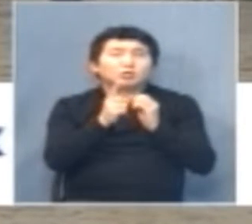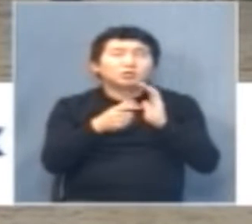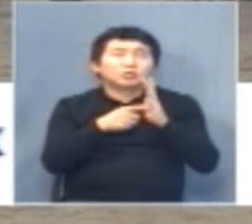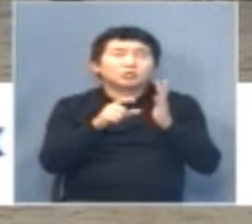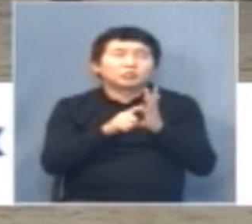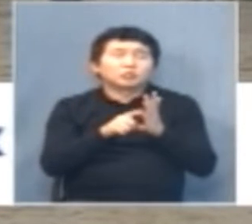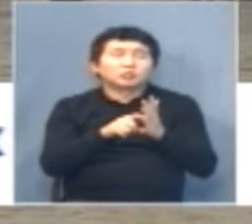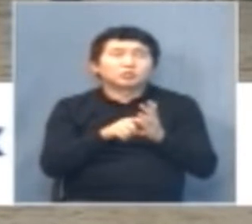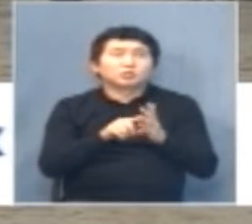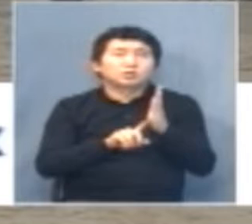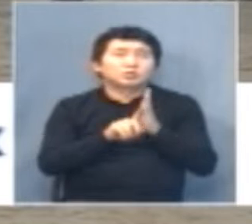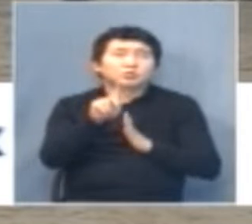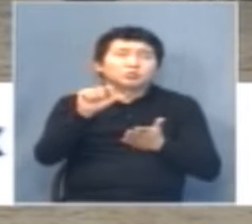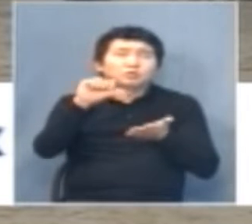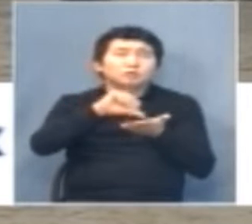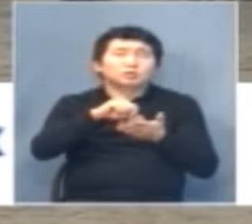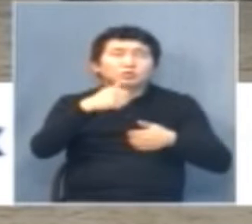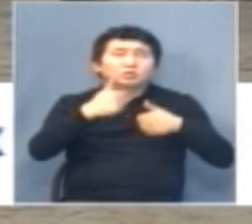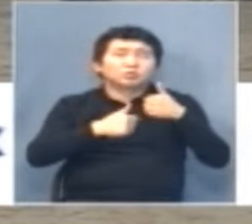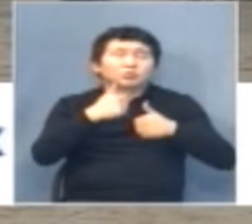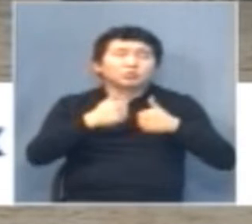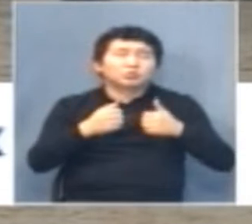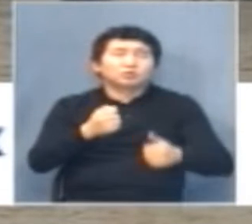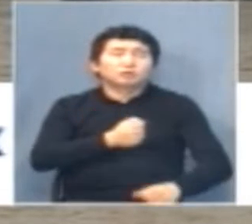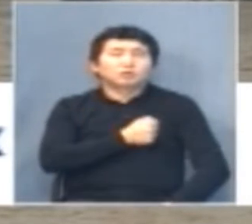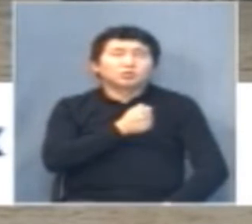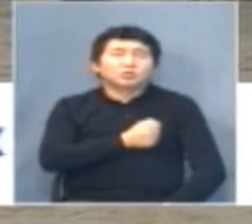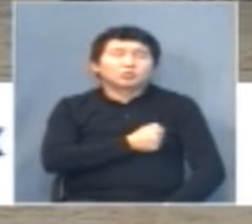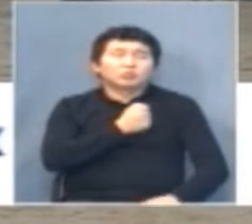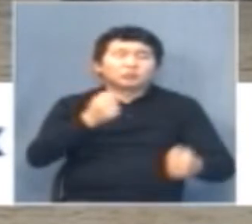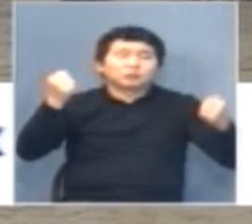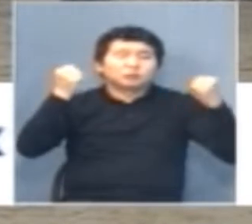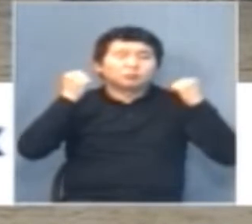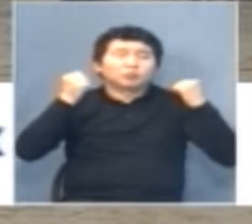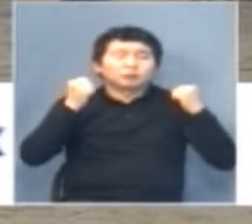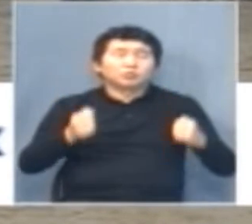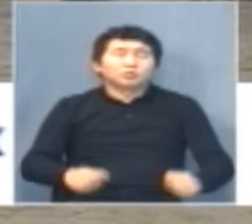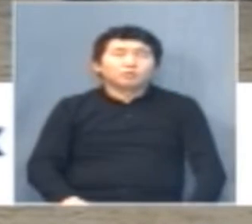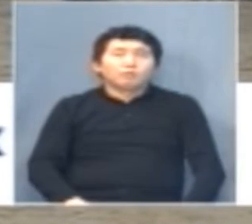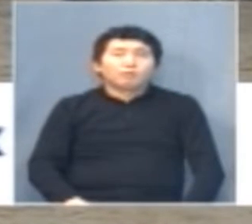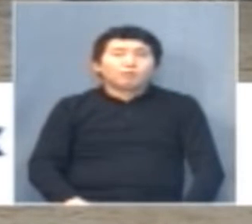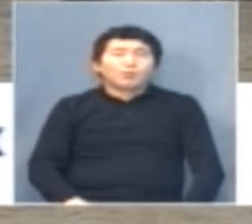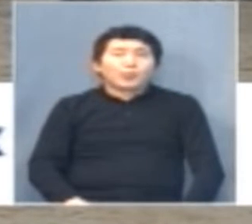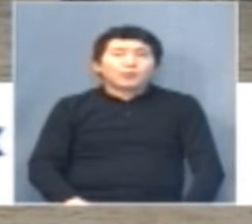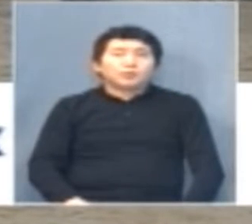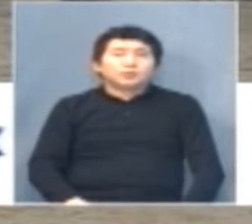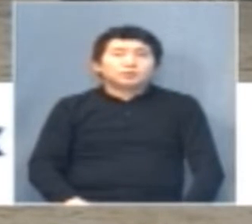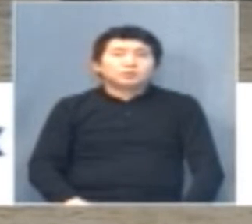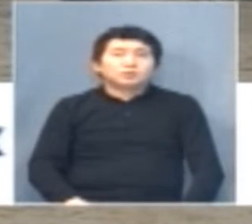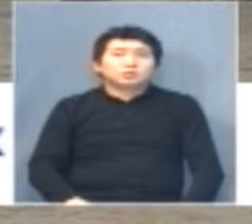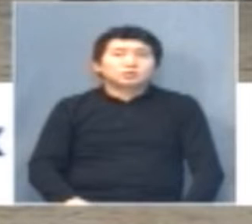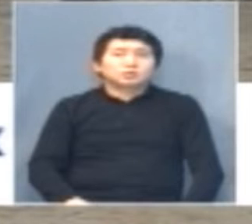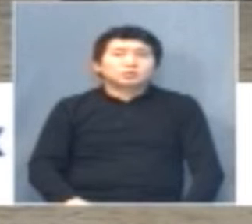начинал участвовать в соревнованиях по военным спортам. После чего, следуя своей мечте, я продолжил